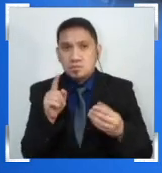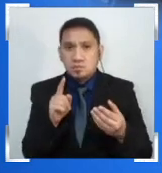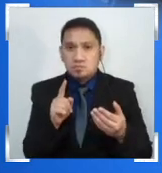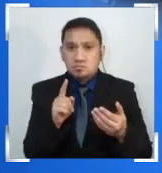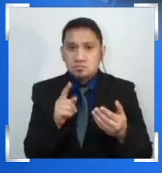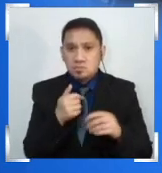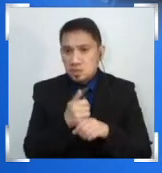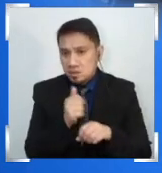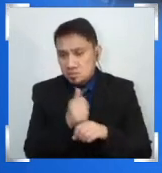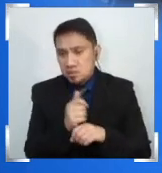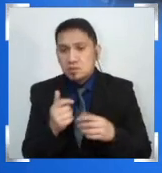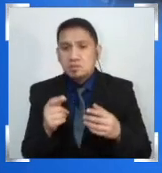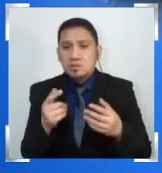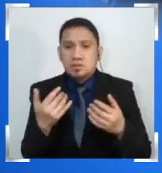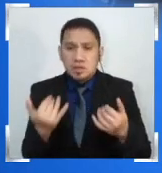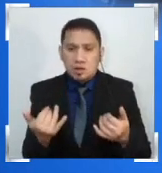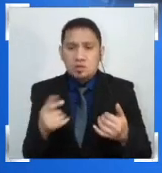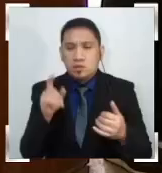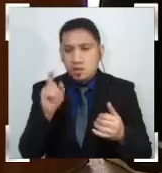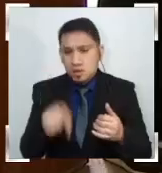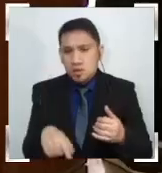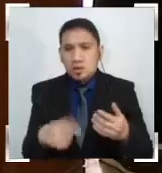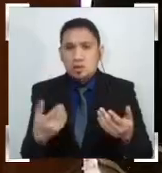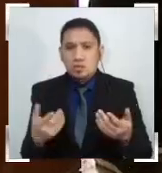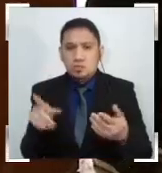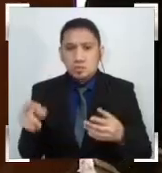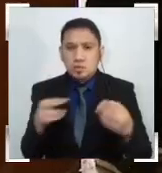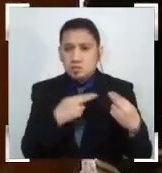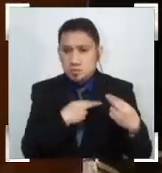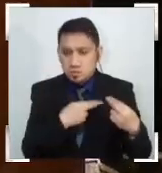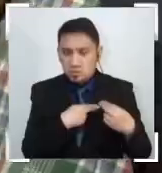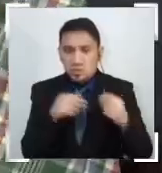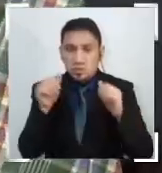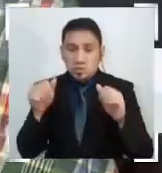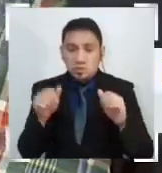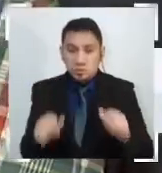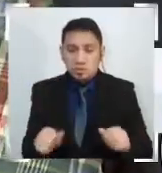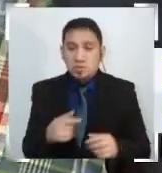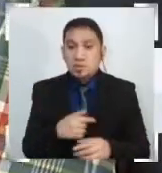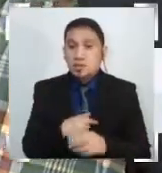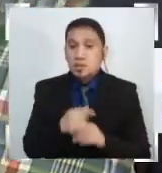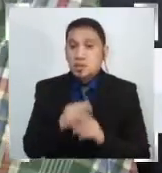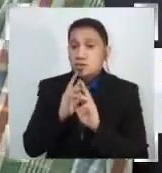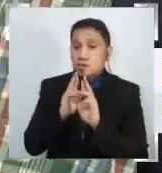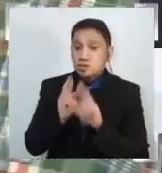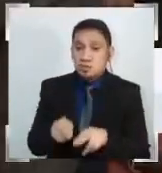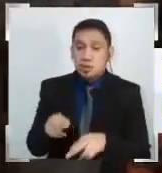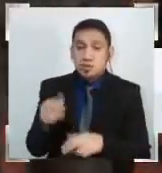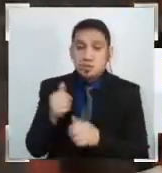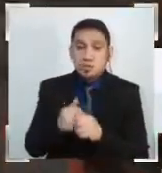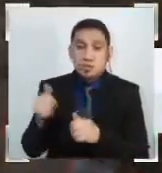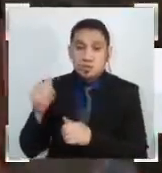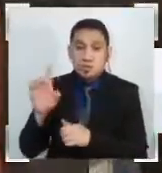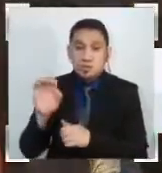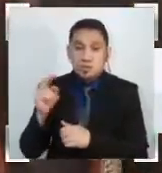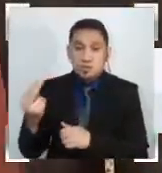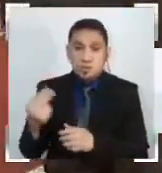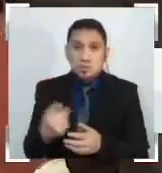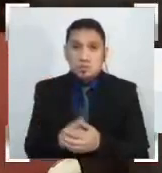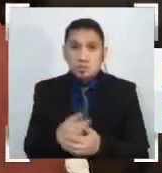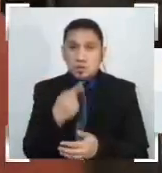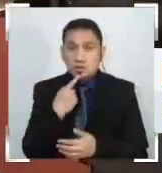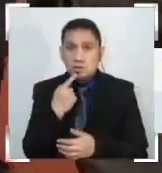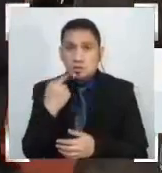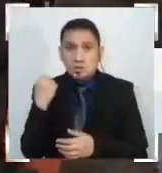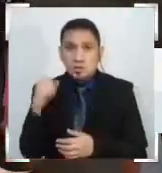oras na raw para panagutin ang mga ito. Sa tugon ni Duque kay Locsin, tinanggi niya ang alegasyon ng dropping the ball. Sinunod lang daw nila